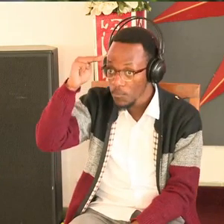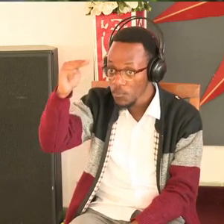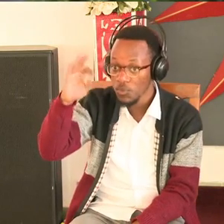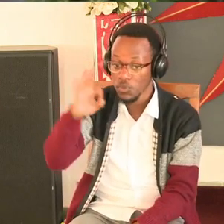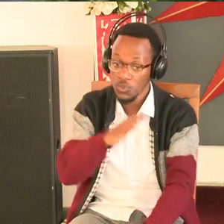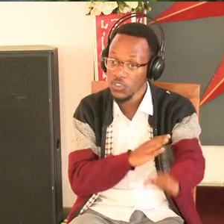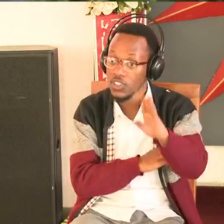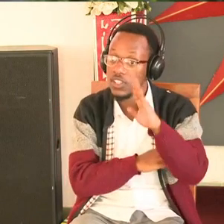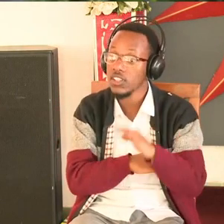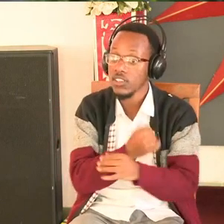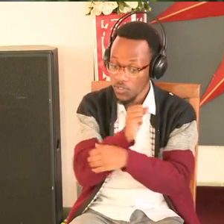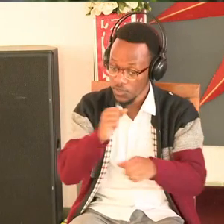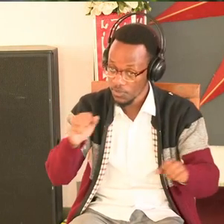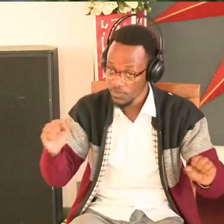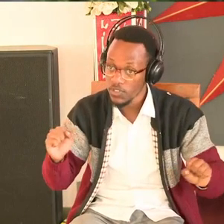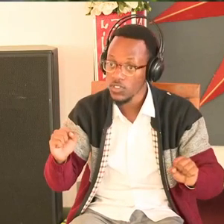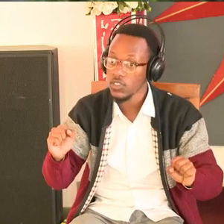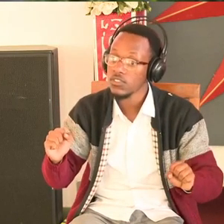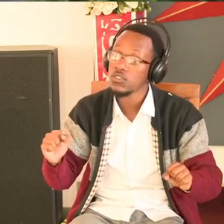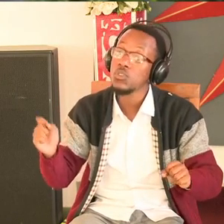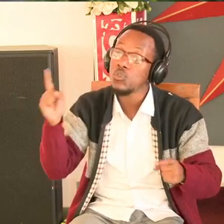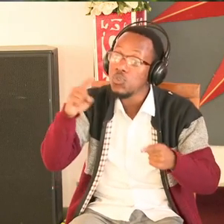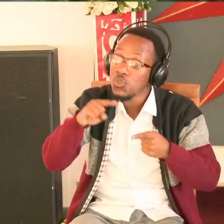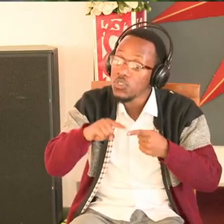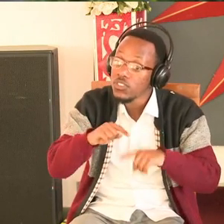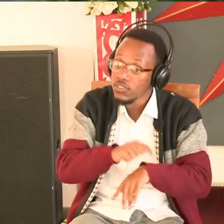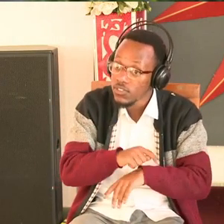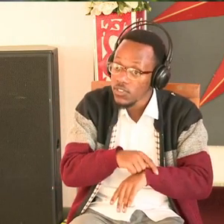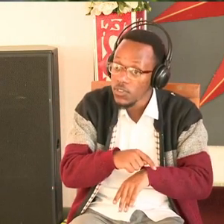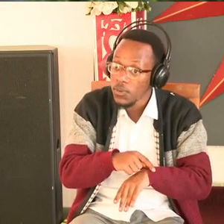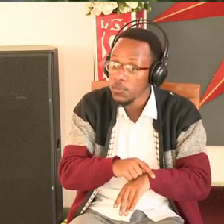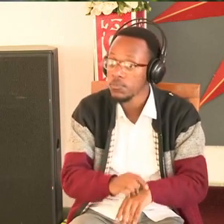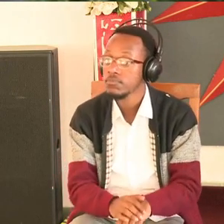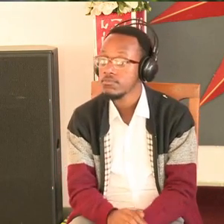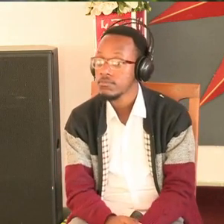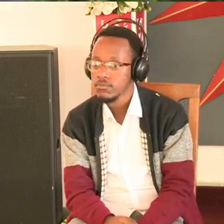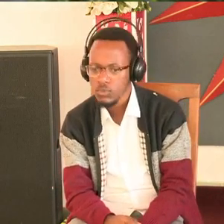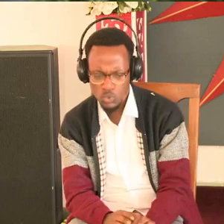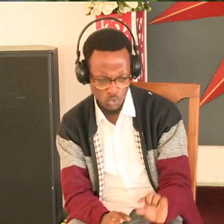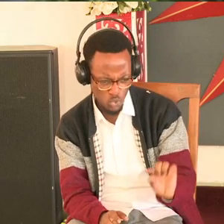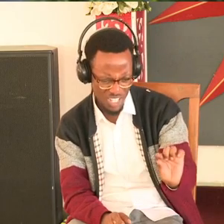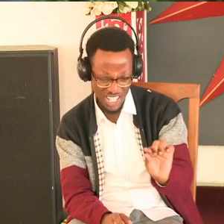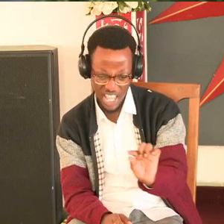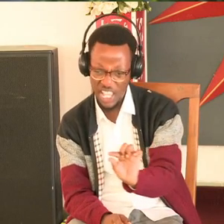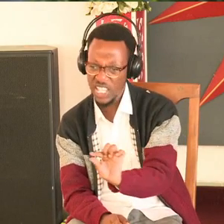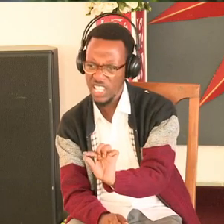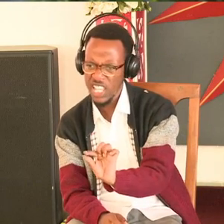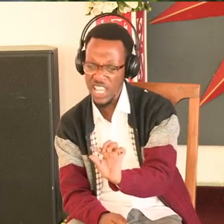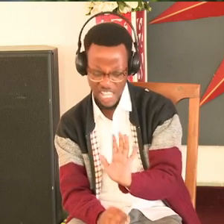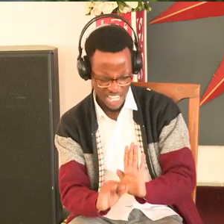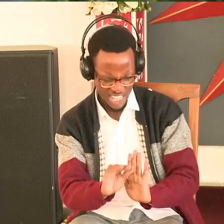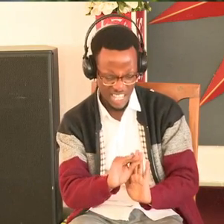bw'Imana bw'agakiza kugeza rwose no muri buri kantu gatoya kose kandi